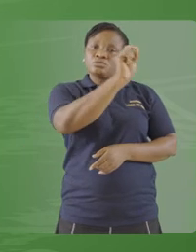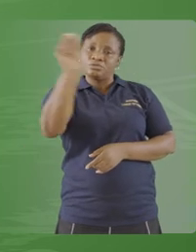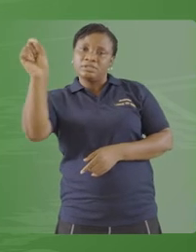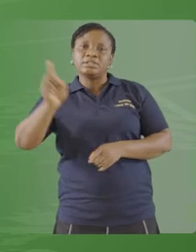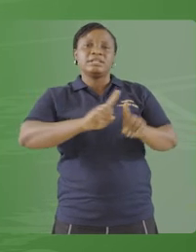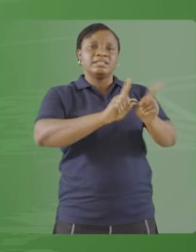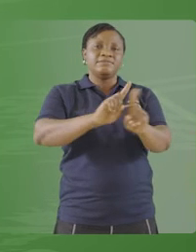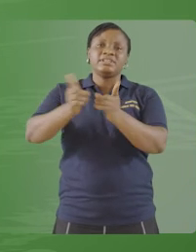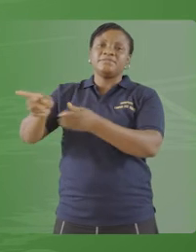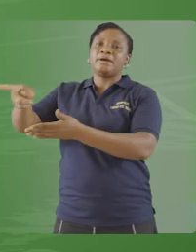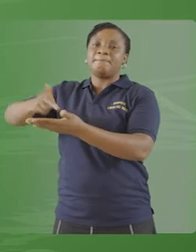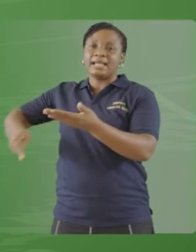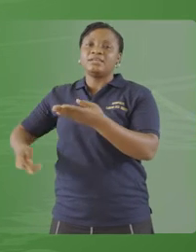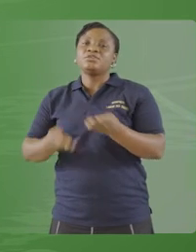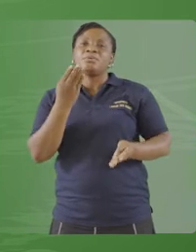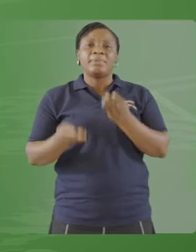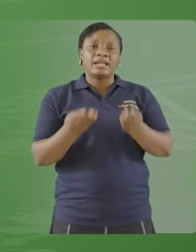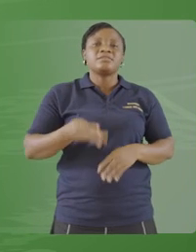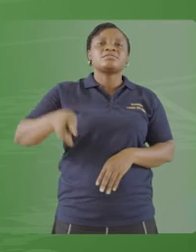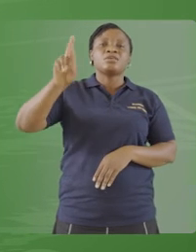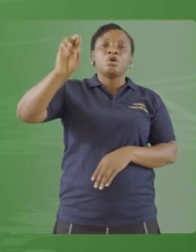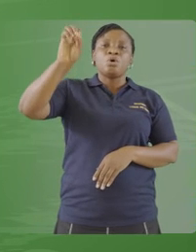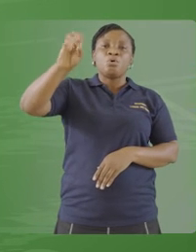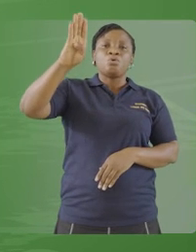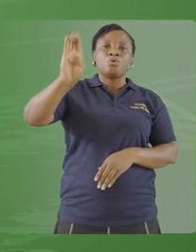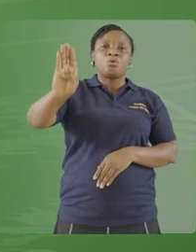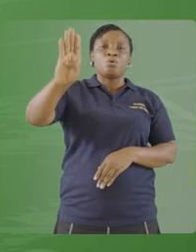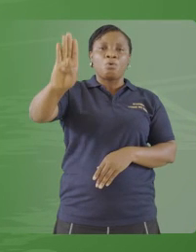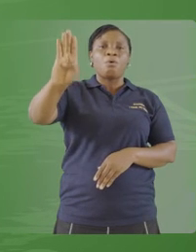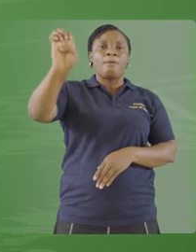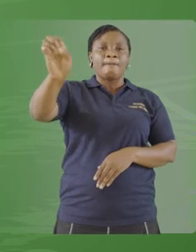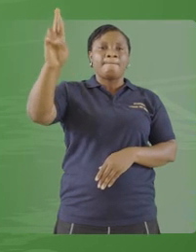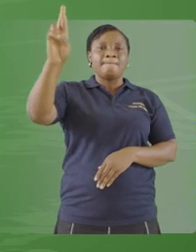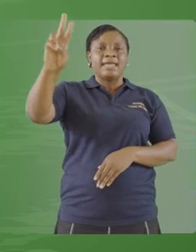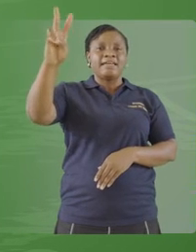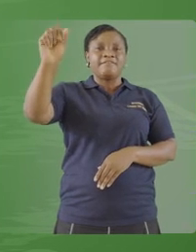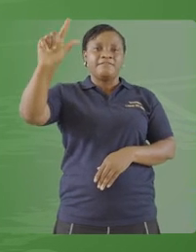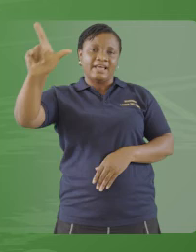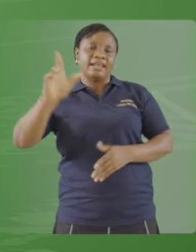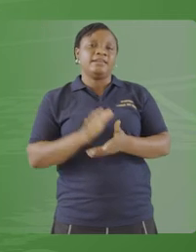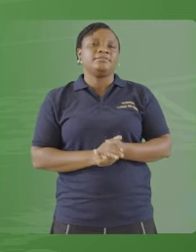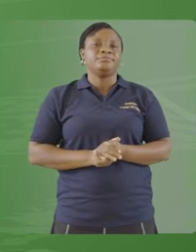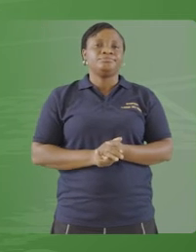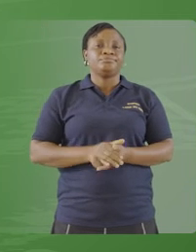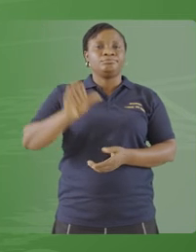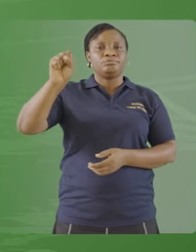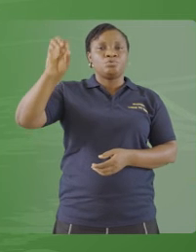Souligne les différentes parties d'une balance Roberval dans cette liste d'éléments. Le